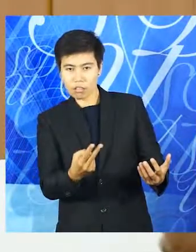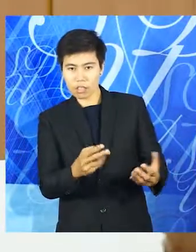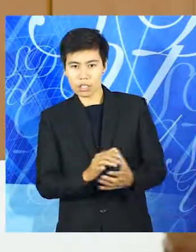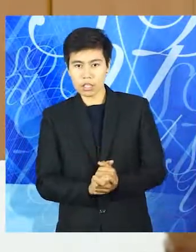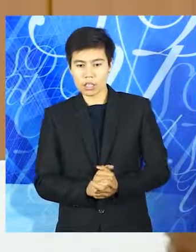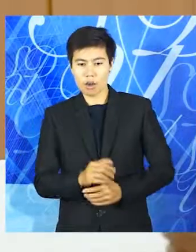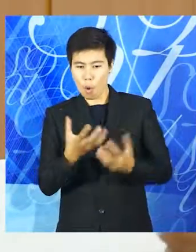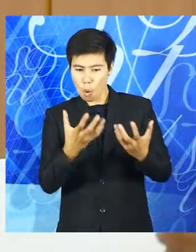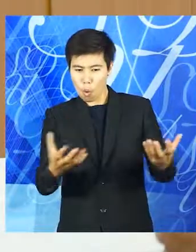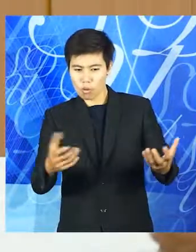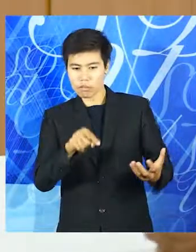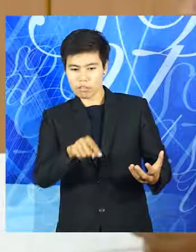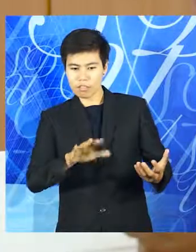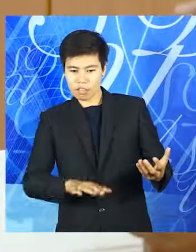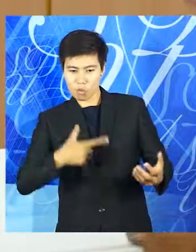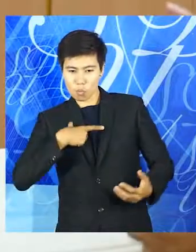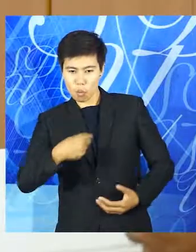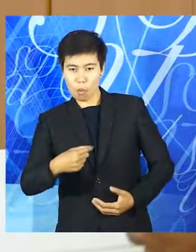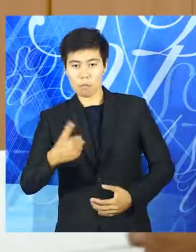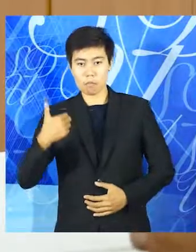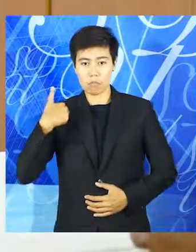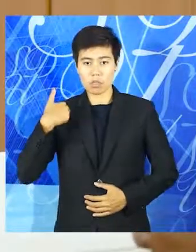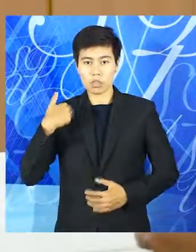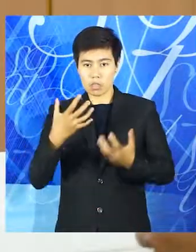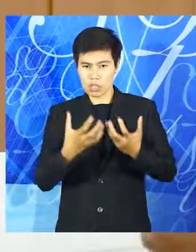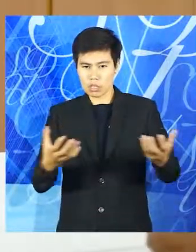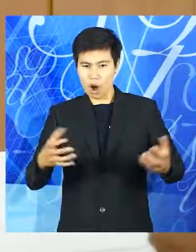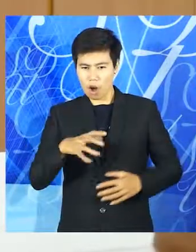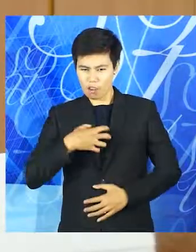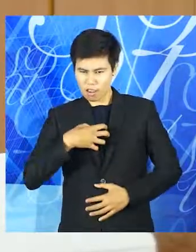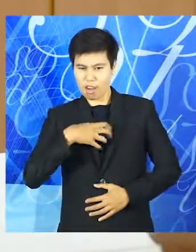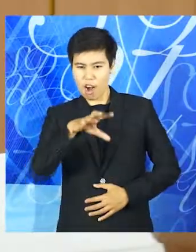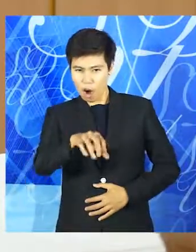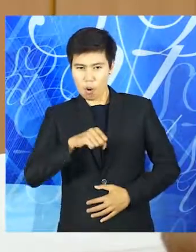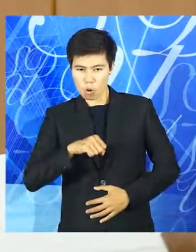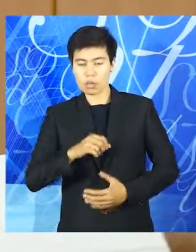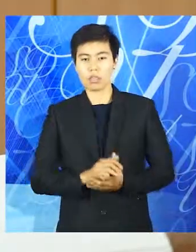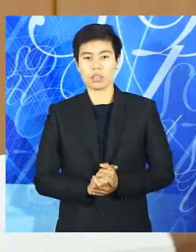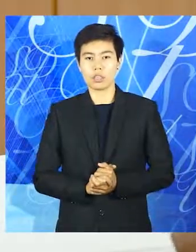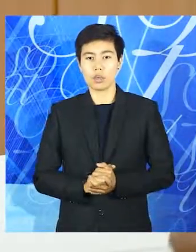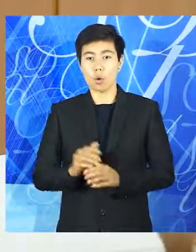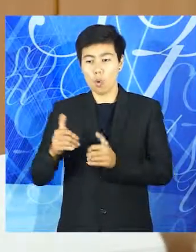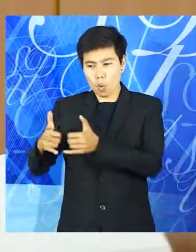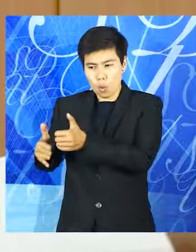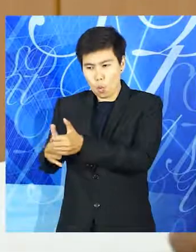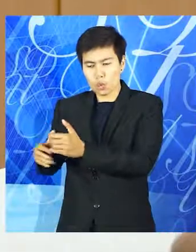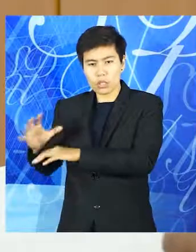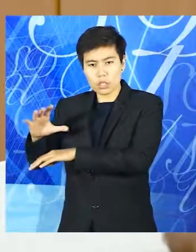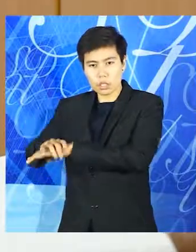งของที่เด็กชอบเด็กก็จะมีท่าทีที่อยากจะได้สิ่งของเพราะฉะนั้นเนี่ยนะคะคนกระตุ้นเตือนก็จะจับ